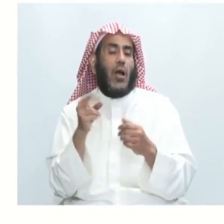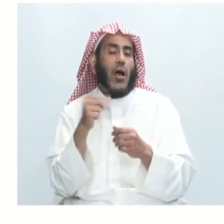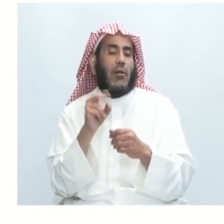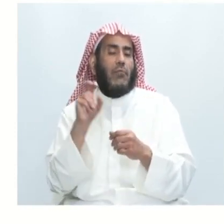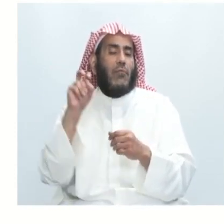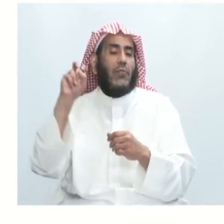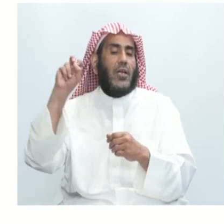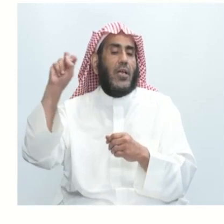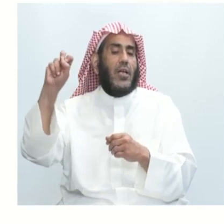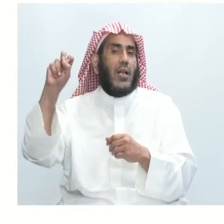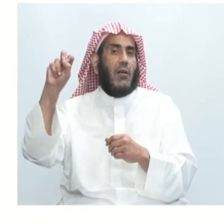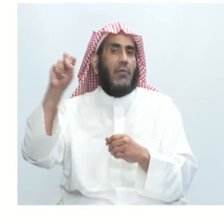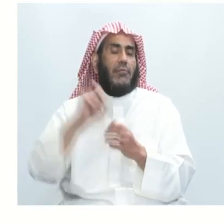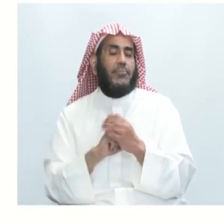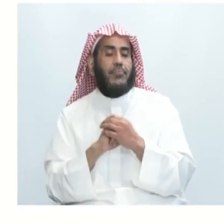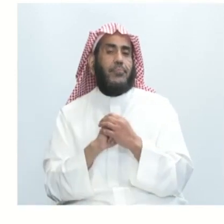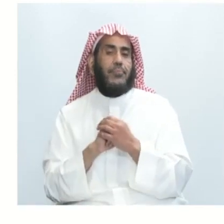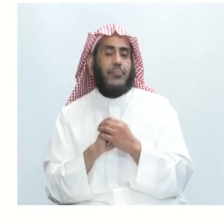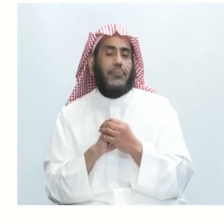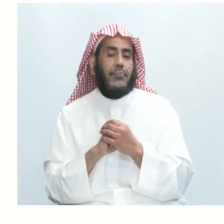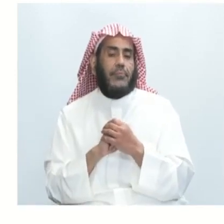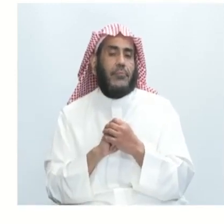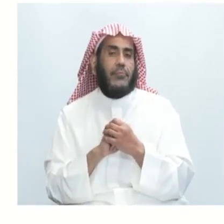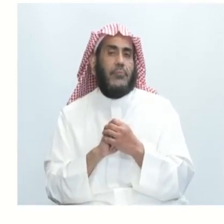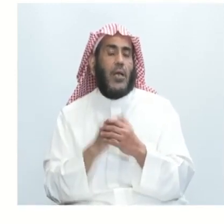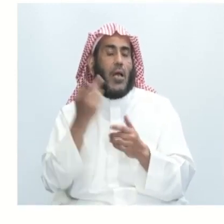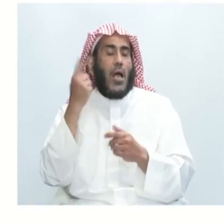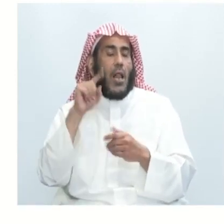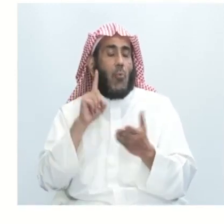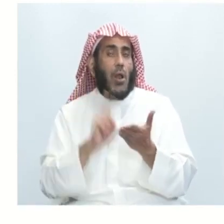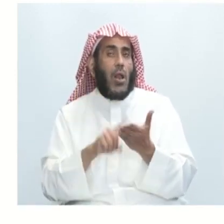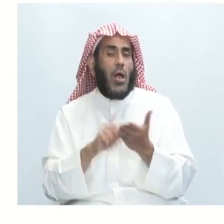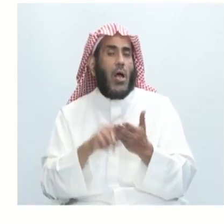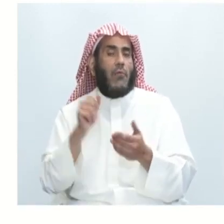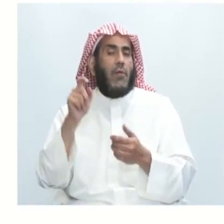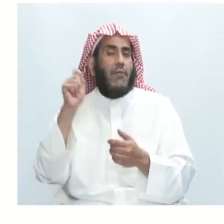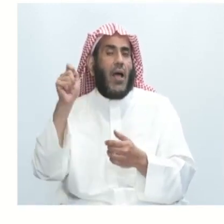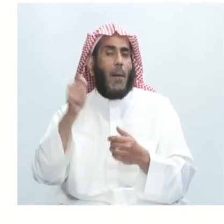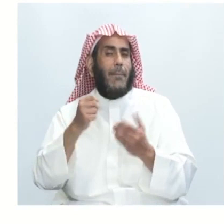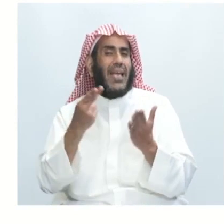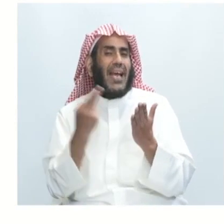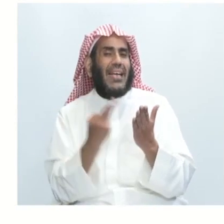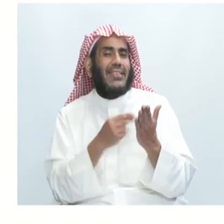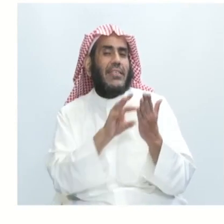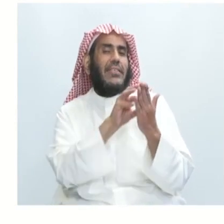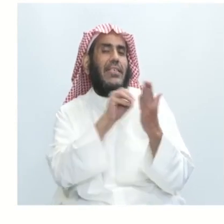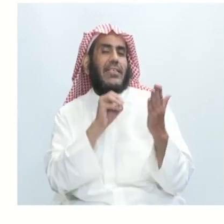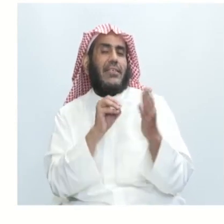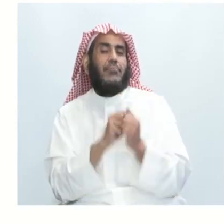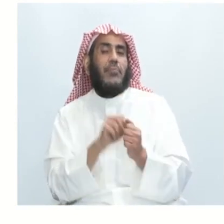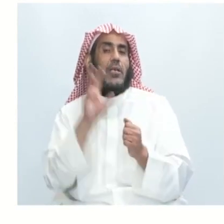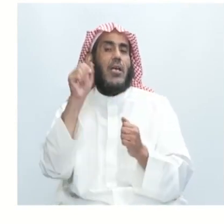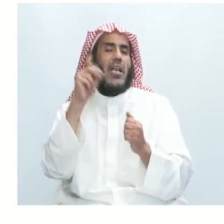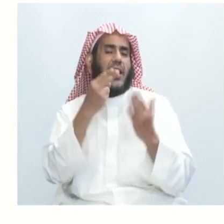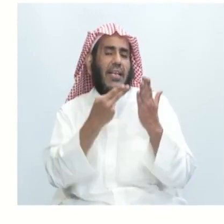ينتج عن حرف حرف القاف اعلم ان حرف الفاء في خط النسخ حرف الفاء